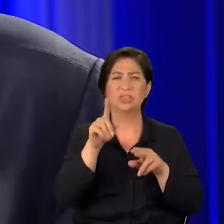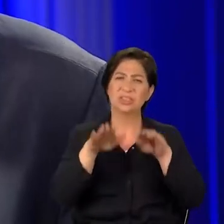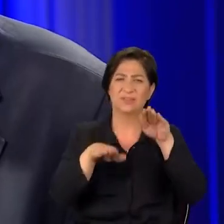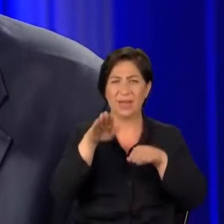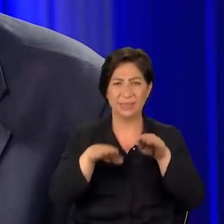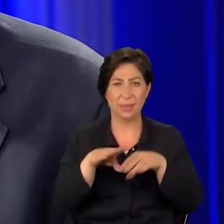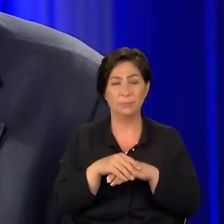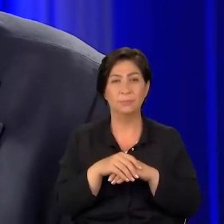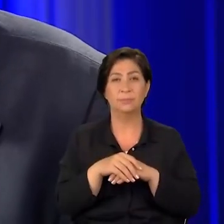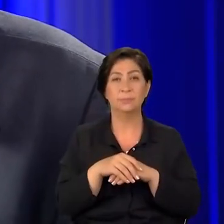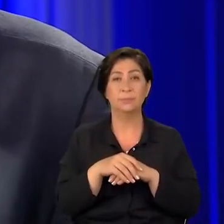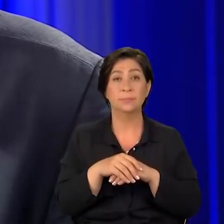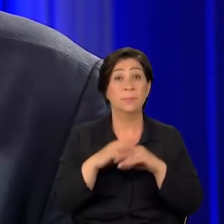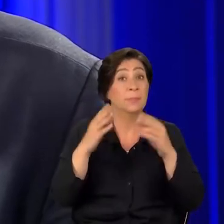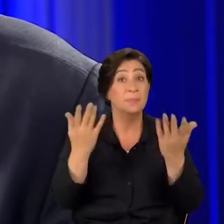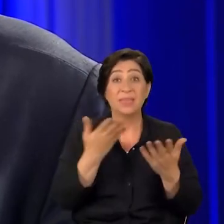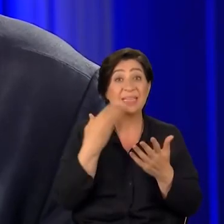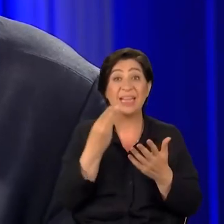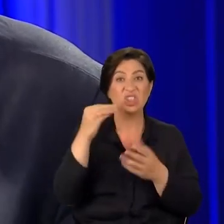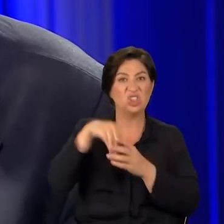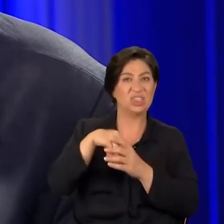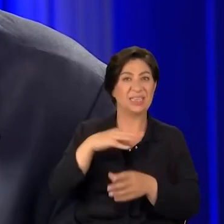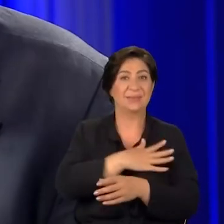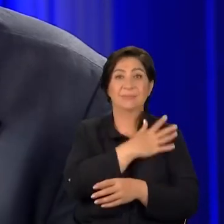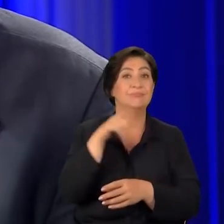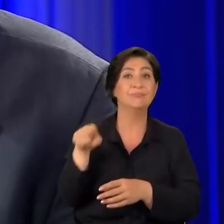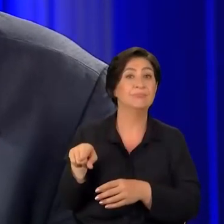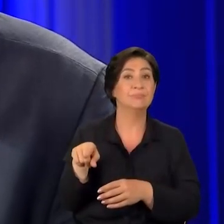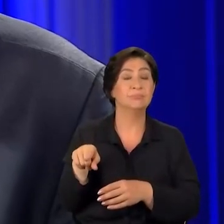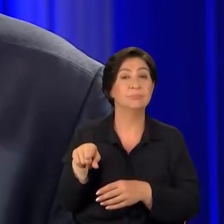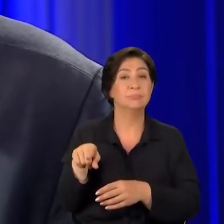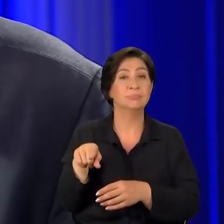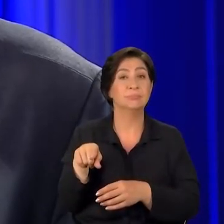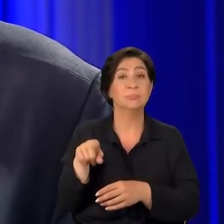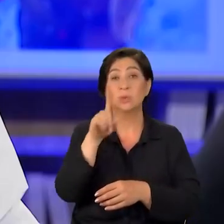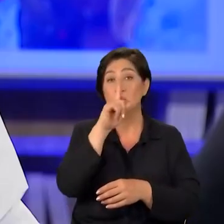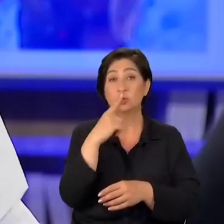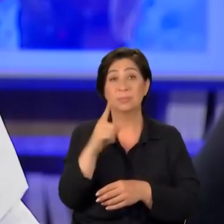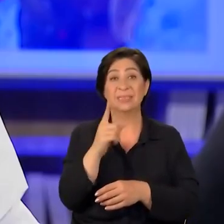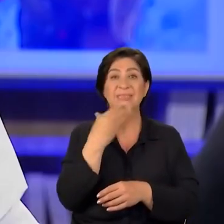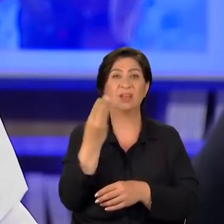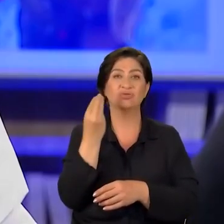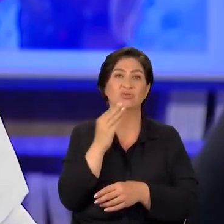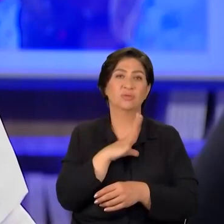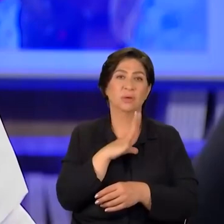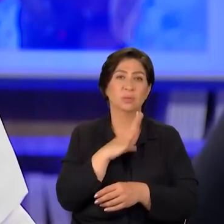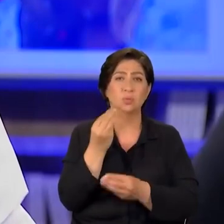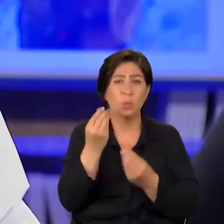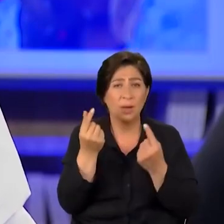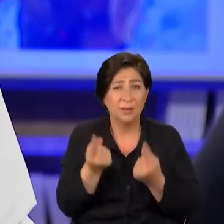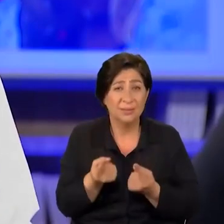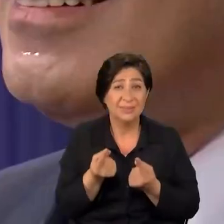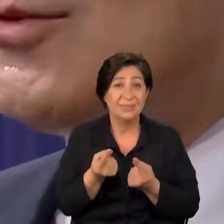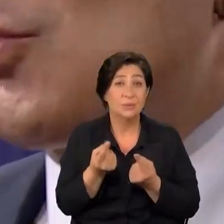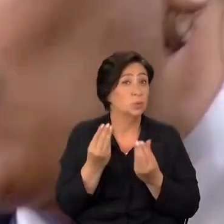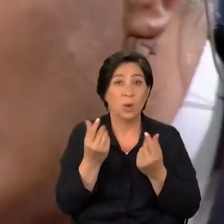1.300.000 civarında. Peki ne kadar genç üyesi var Cumhuriyet Halk Partisi'nin? 100.000 civarında. Çok